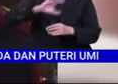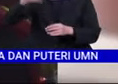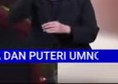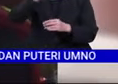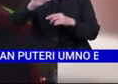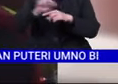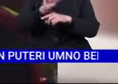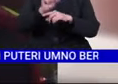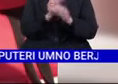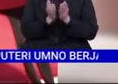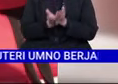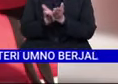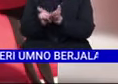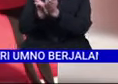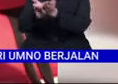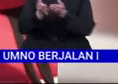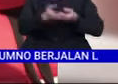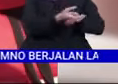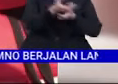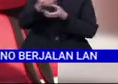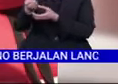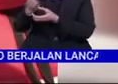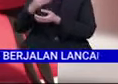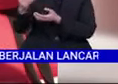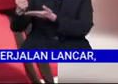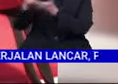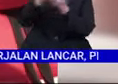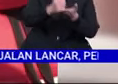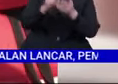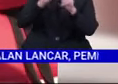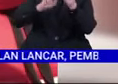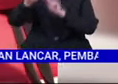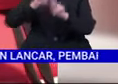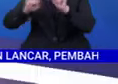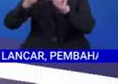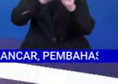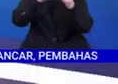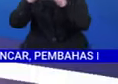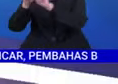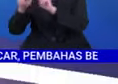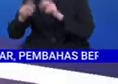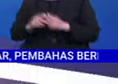menggunakan sebuah bomber dan juga mendapat bantuan orang kampung